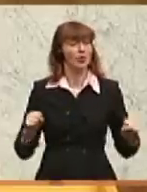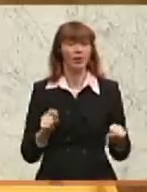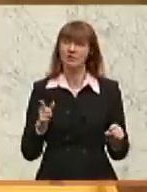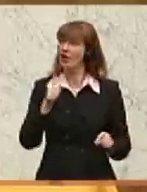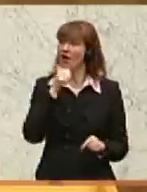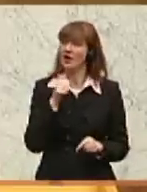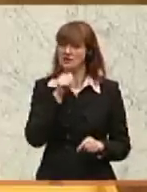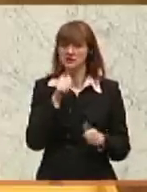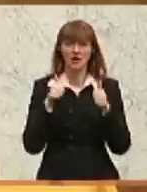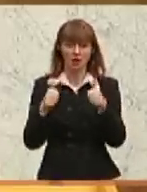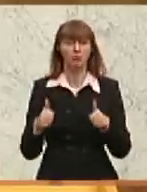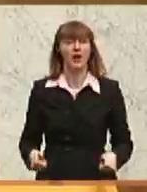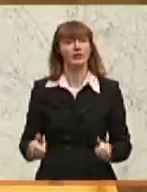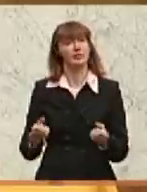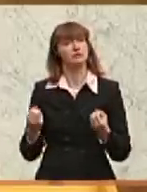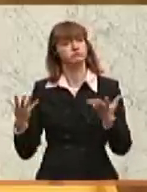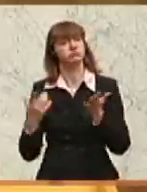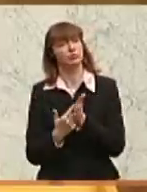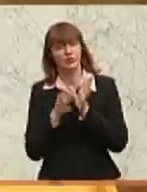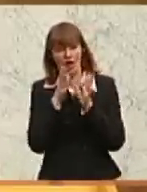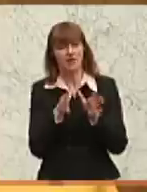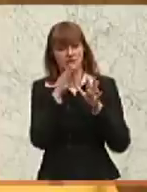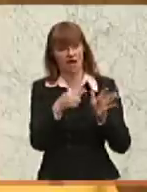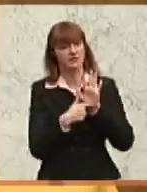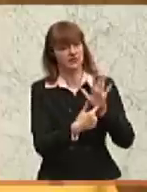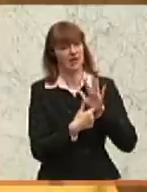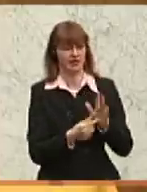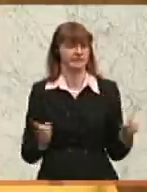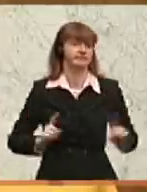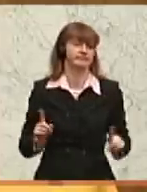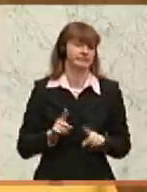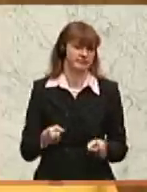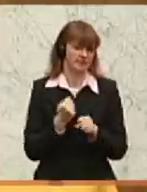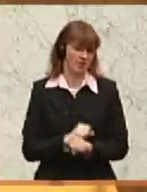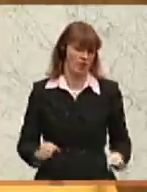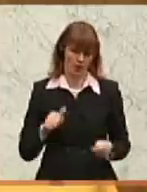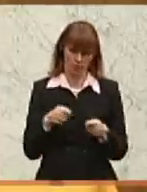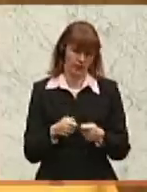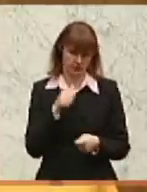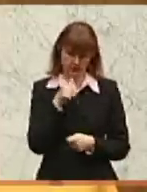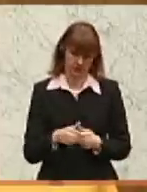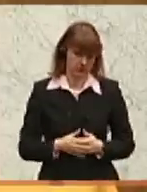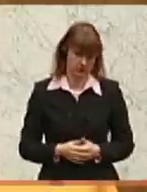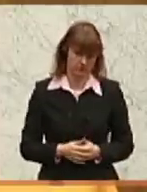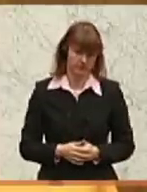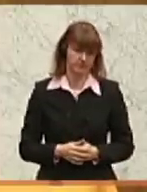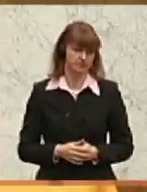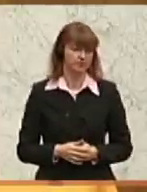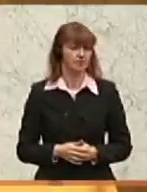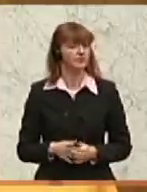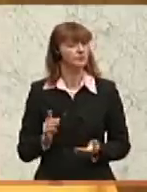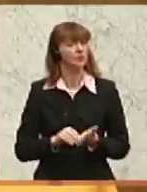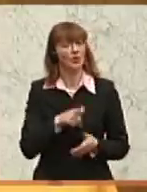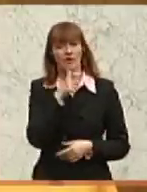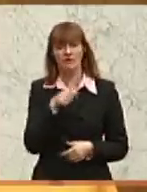und Hasspredigen schüren. Ja, das dient der Demokratie ganz sicher nicht. Und apropos Plakate,